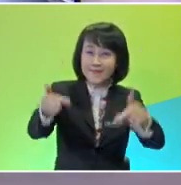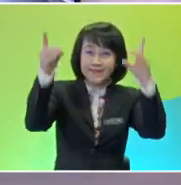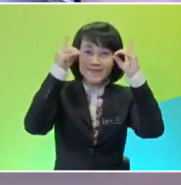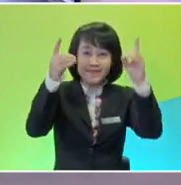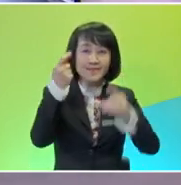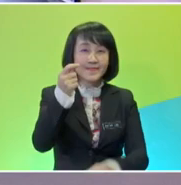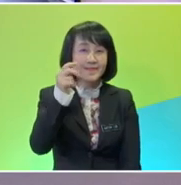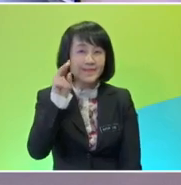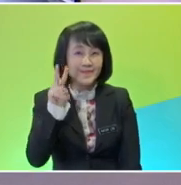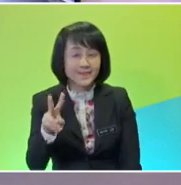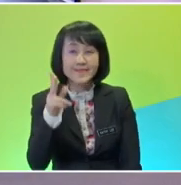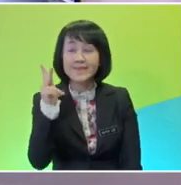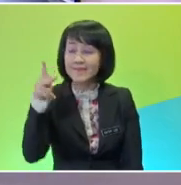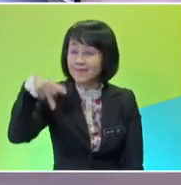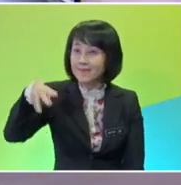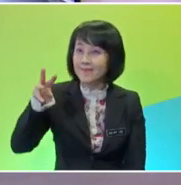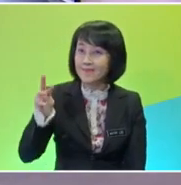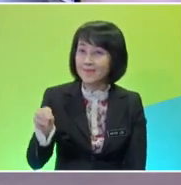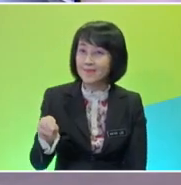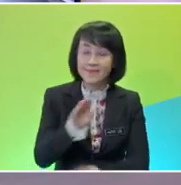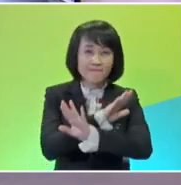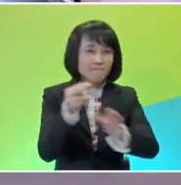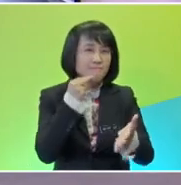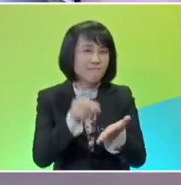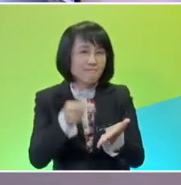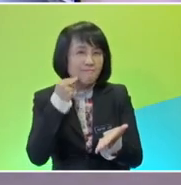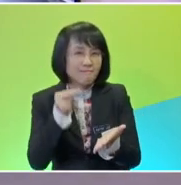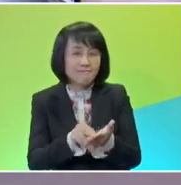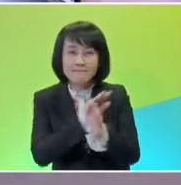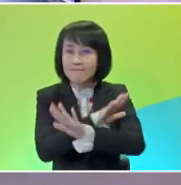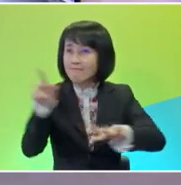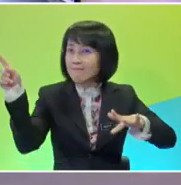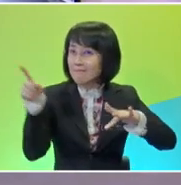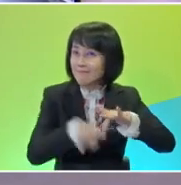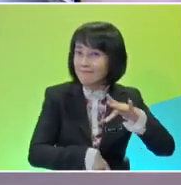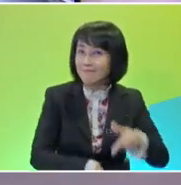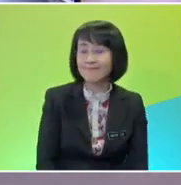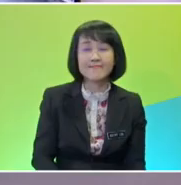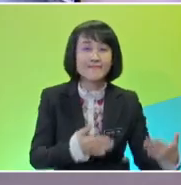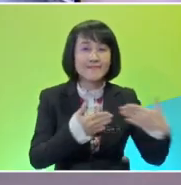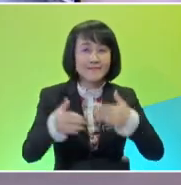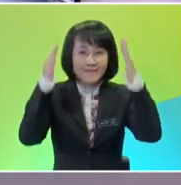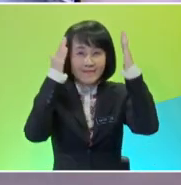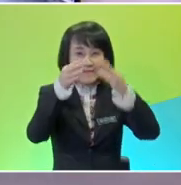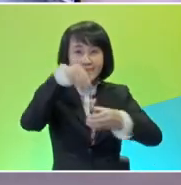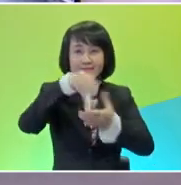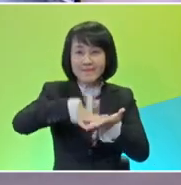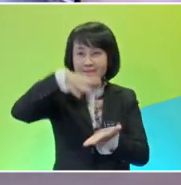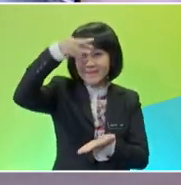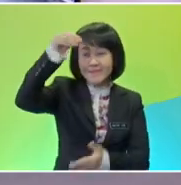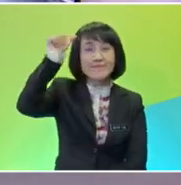jangan nakal-nakal jangan punting sekolah terus fokus dalam pelajaran Anda jumpa lagi Assalamualaikum